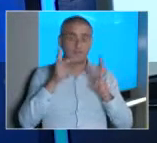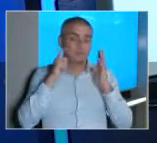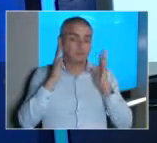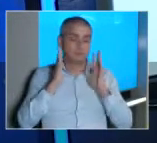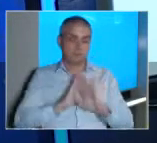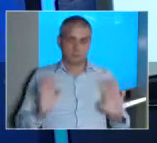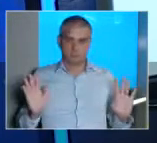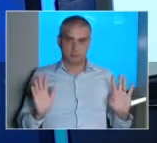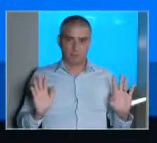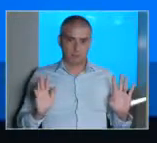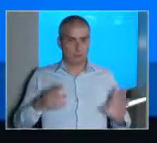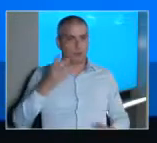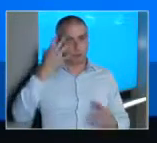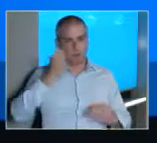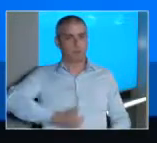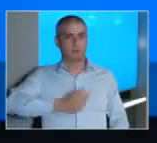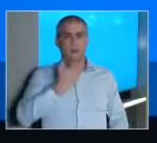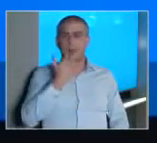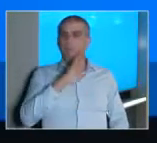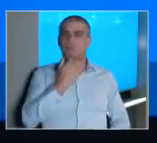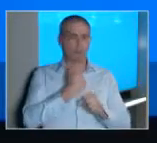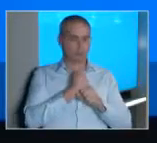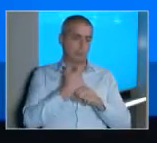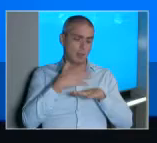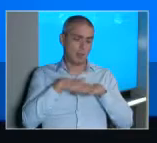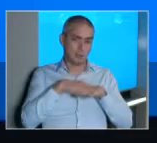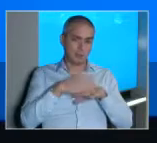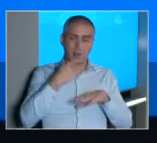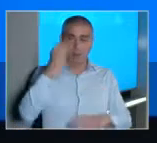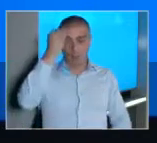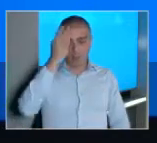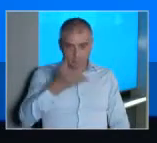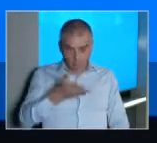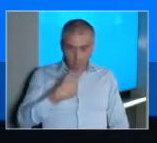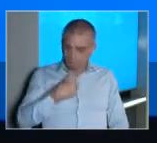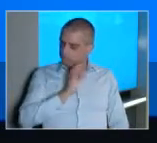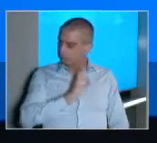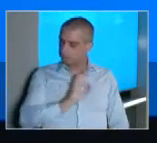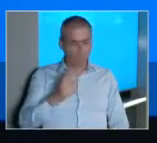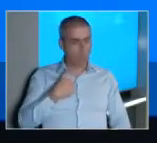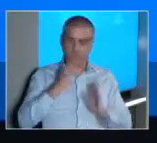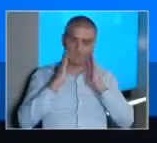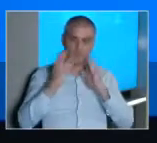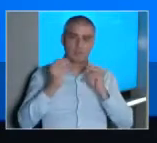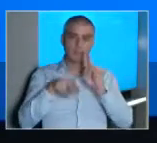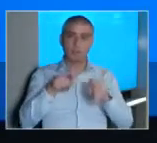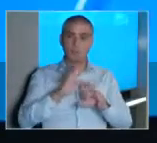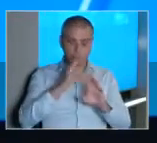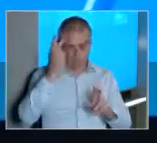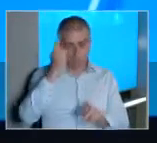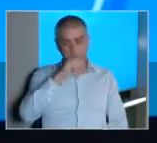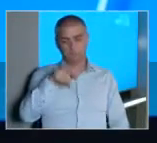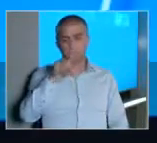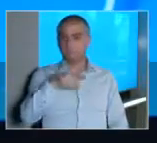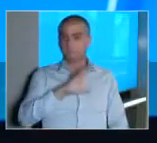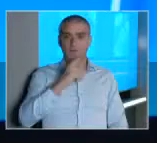מזעזע. ירצה כבוד השר להבהיר מה הוא עשה, להתנצל על הדברים, להגיד למדתי את העניין, אני בשום פנים ואופן לא מאמין בטיפול הזה וחוזר בי